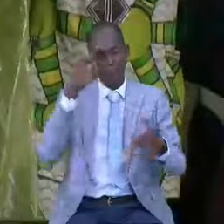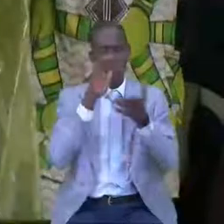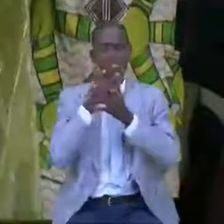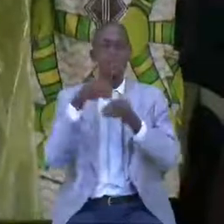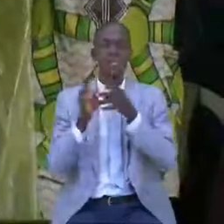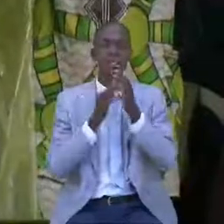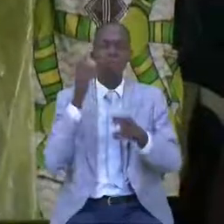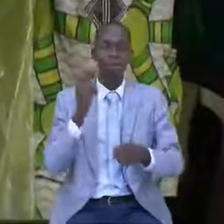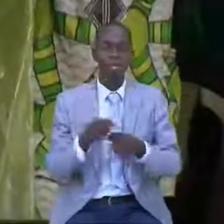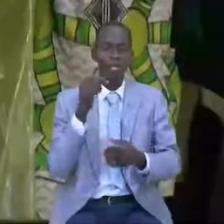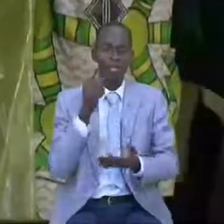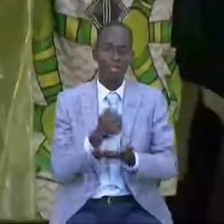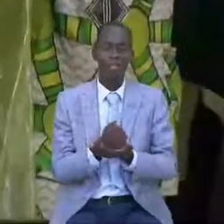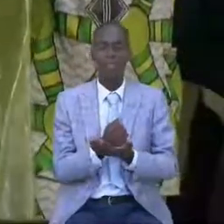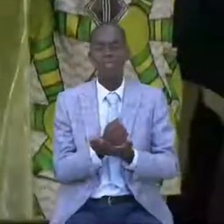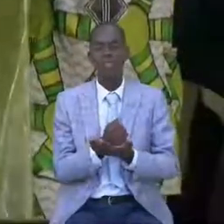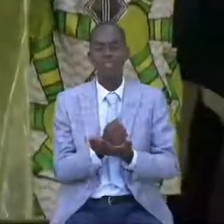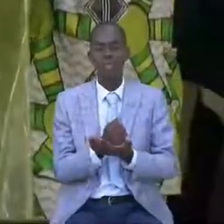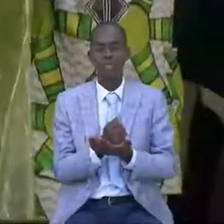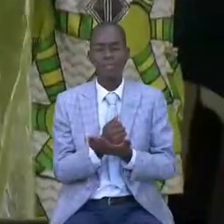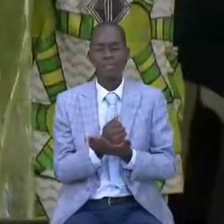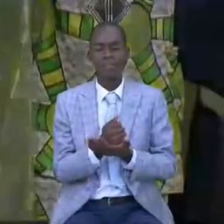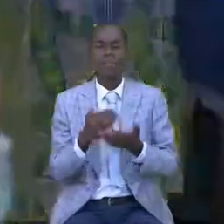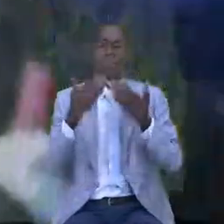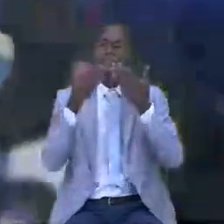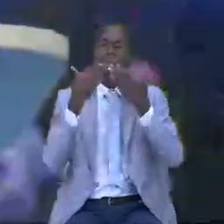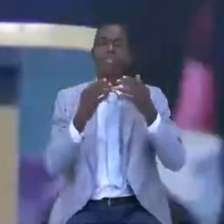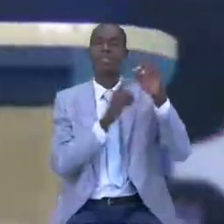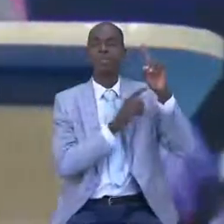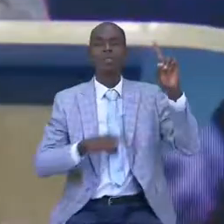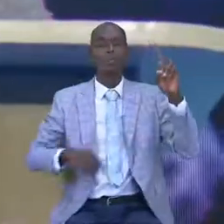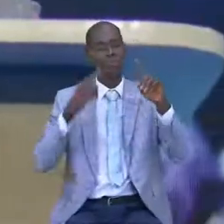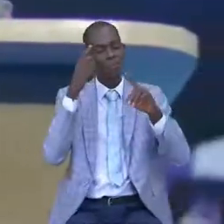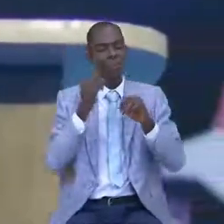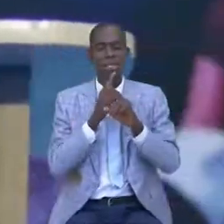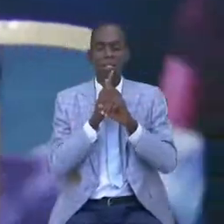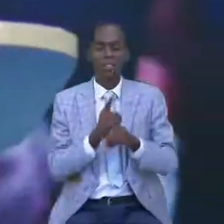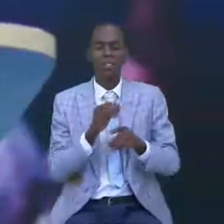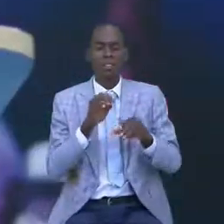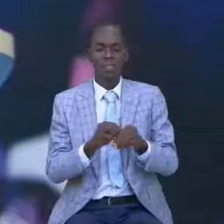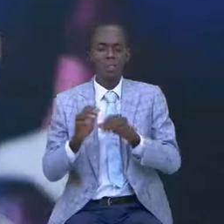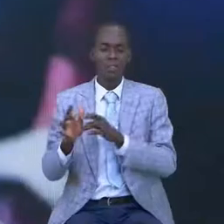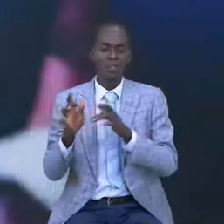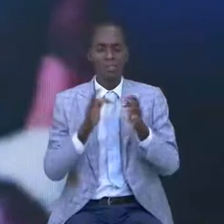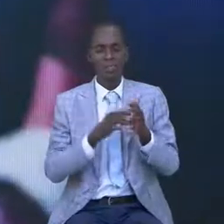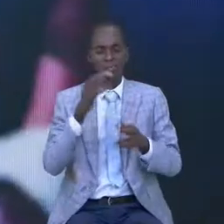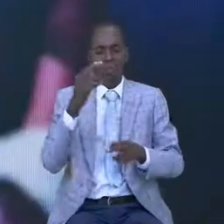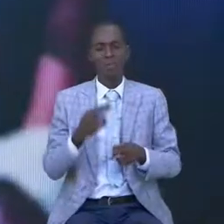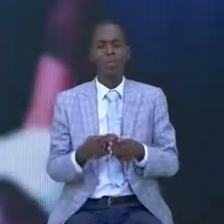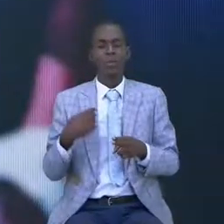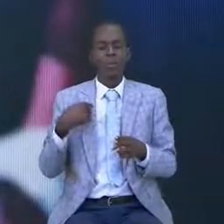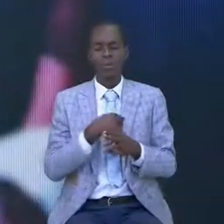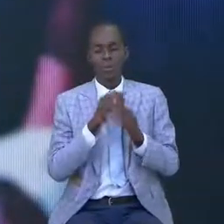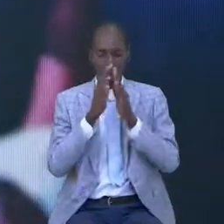Père, confirme-le comme ils l'ont dit, comme ils l'ont cru au nom de Jésus-Christ. Merci